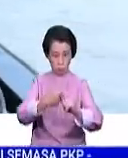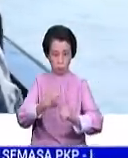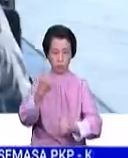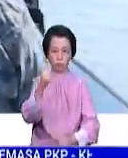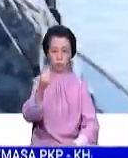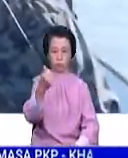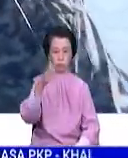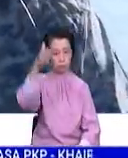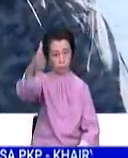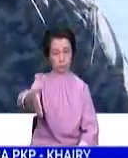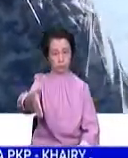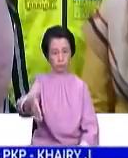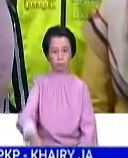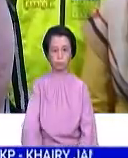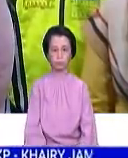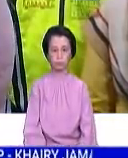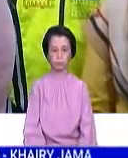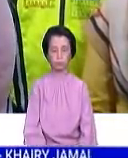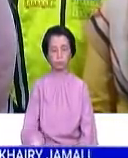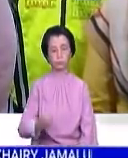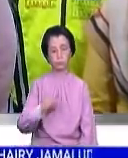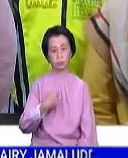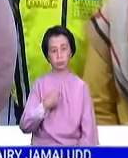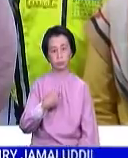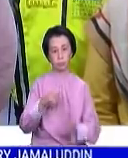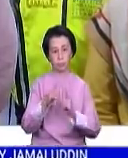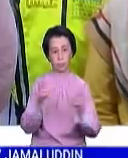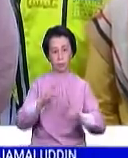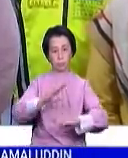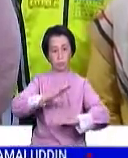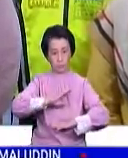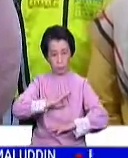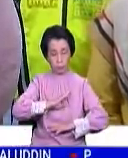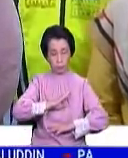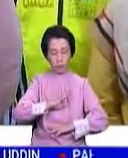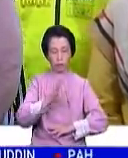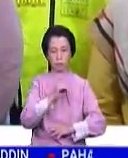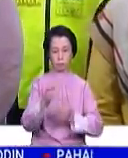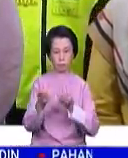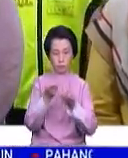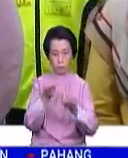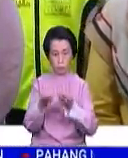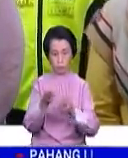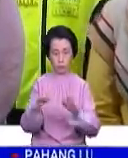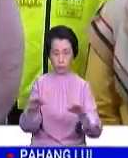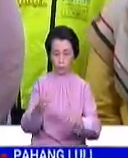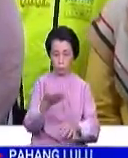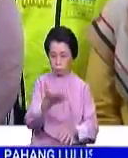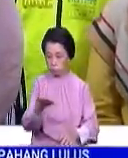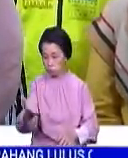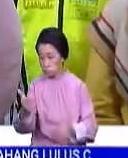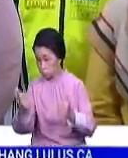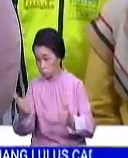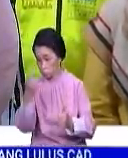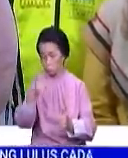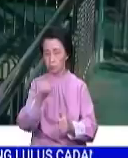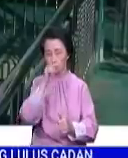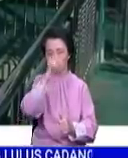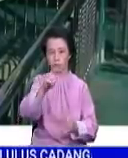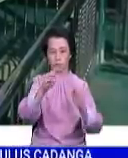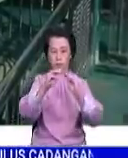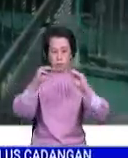depan. Saya amat berpuas hati dengan usaha yang dilaksanakan untuk memastikan